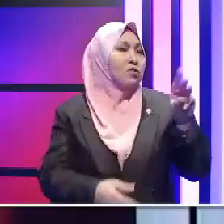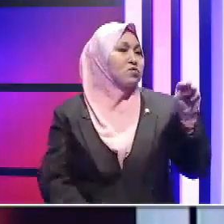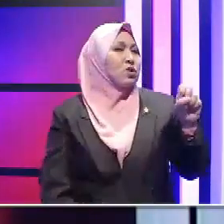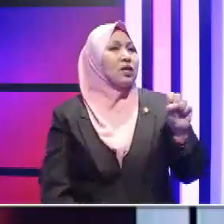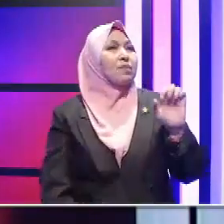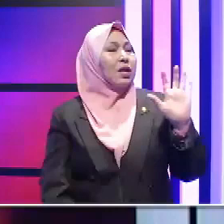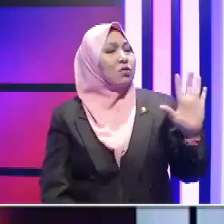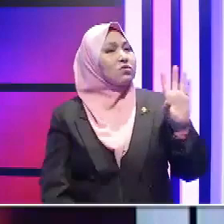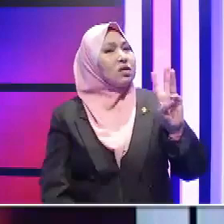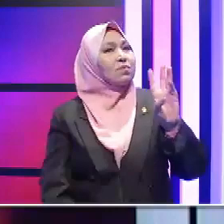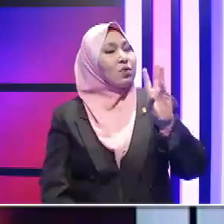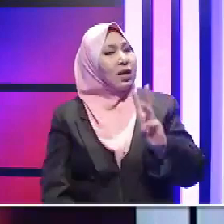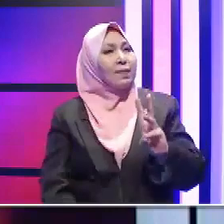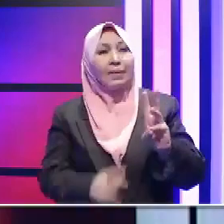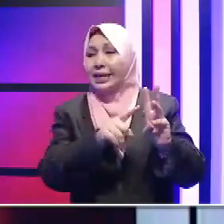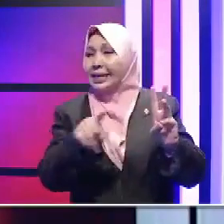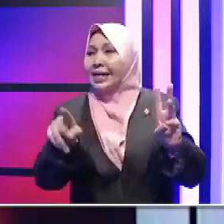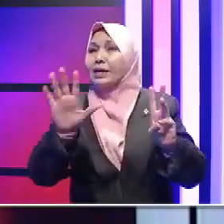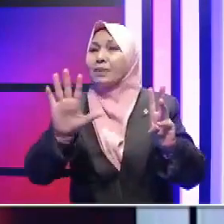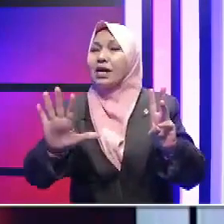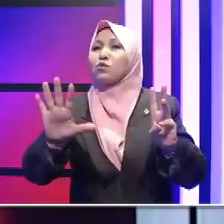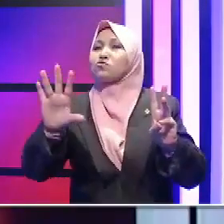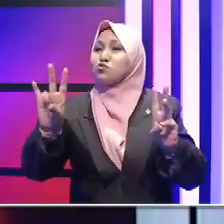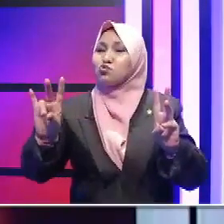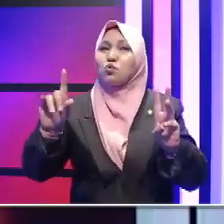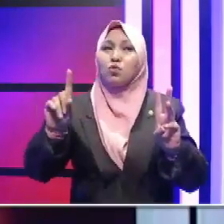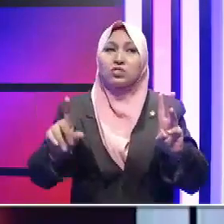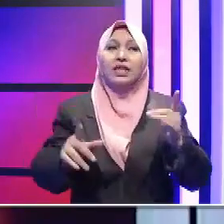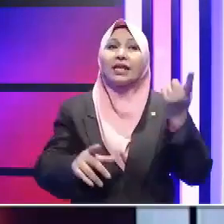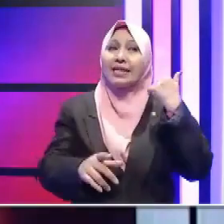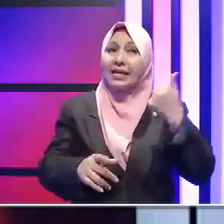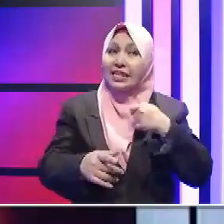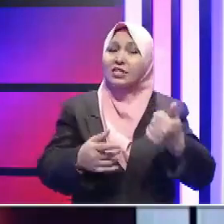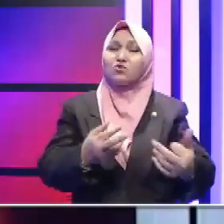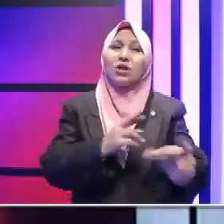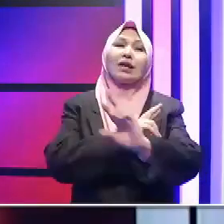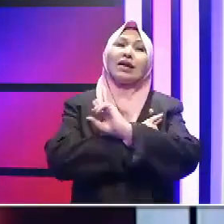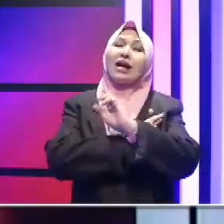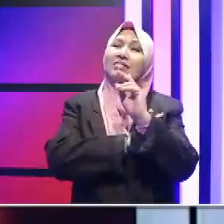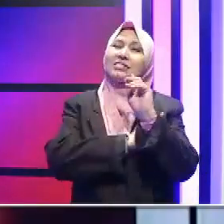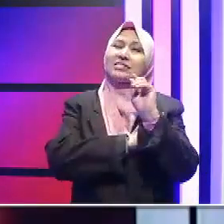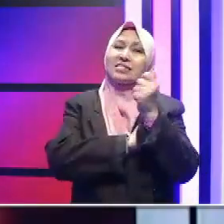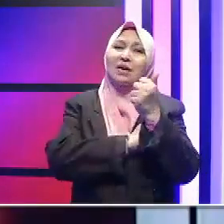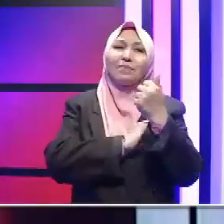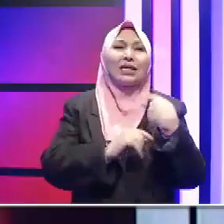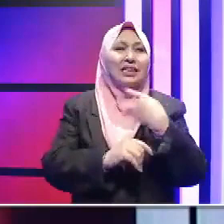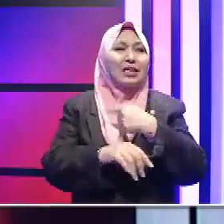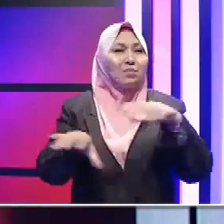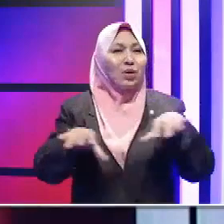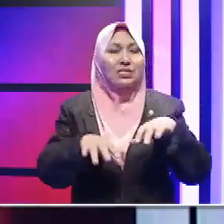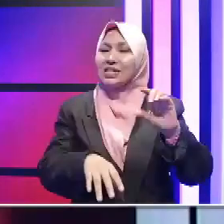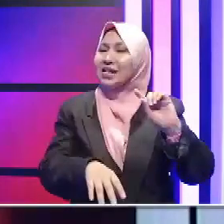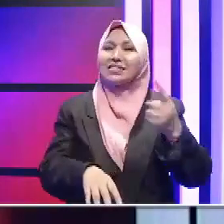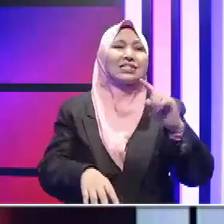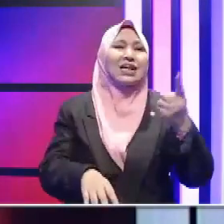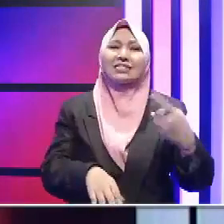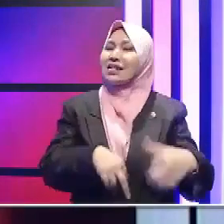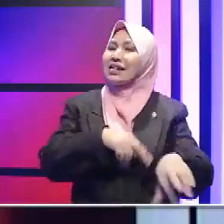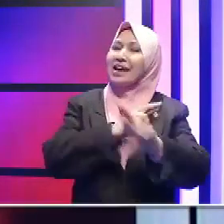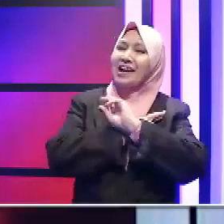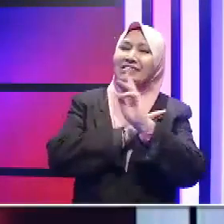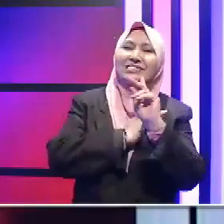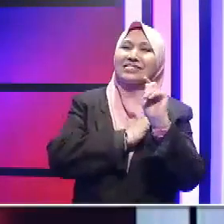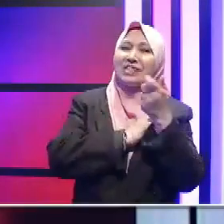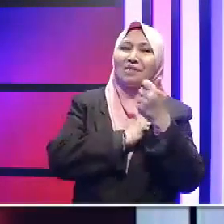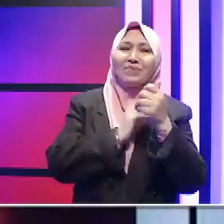hingga ke halaman 571 tadi kita tidak berhasil Ketika tuan Puan kita buat sengaja sengaja diri hardcase